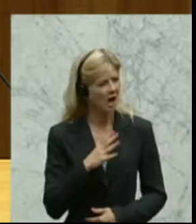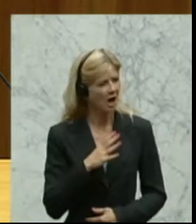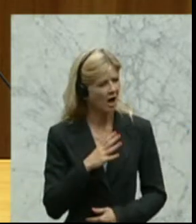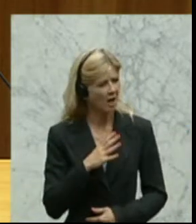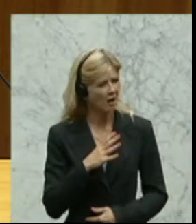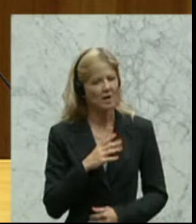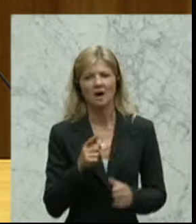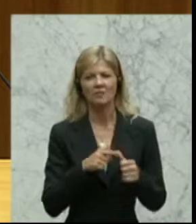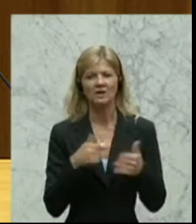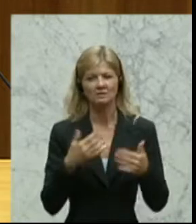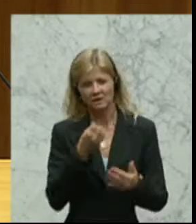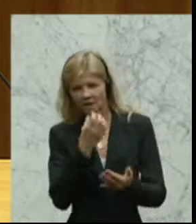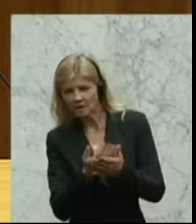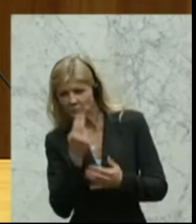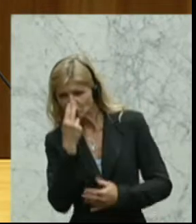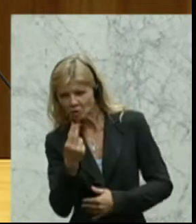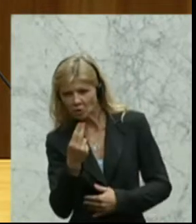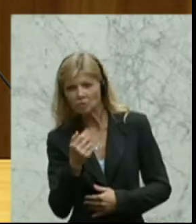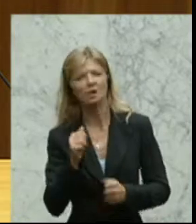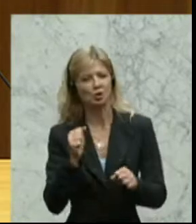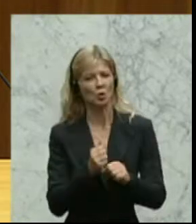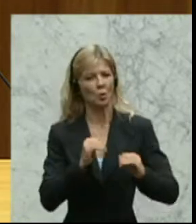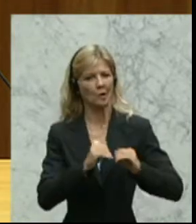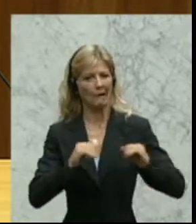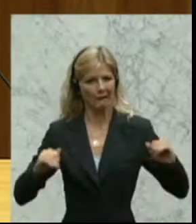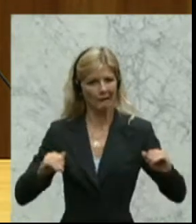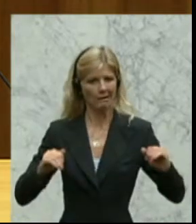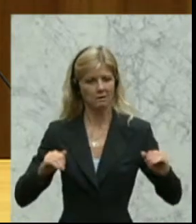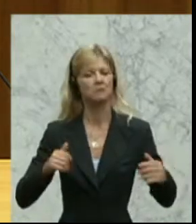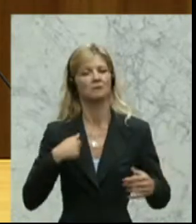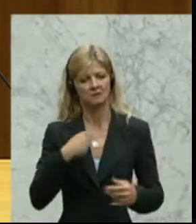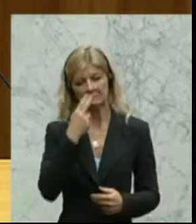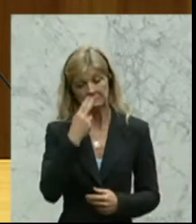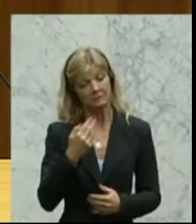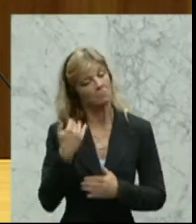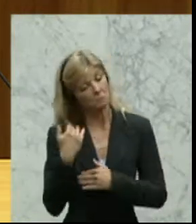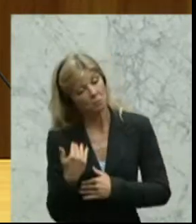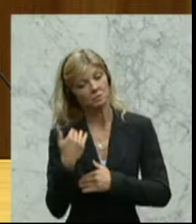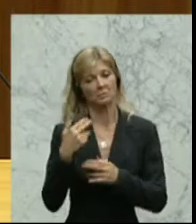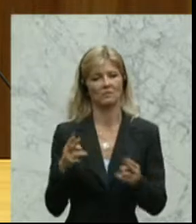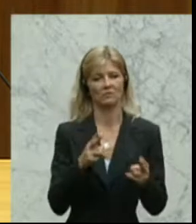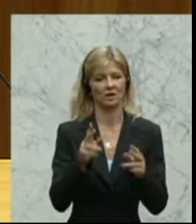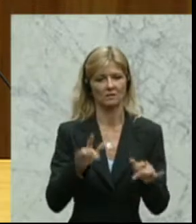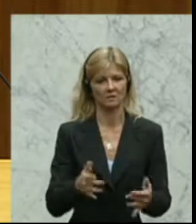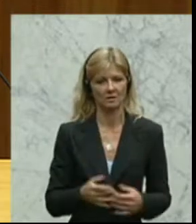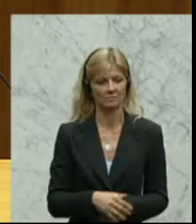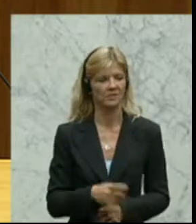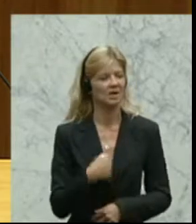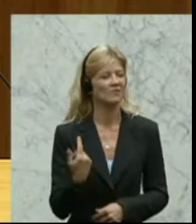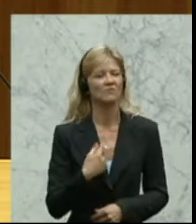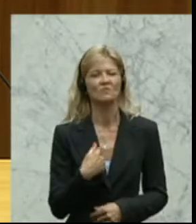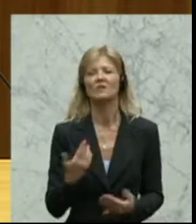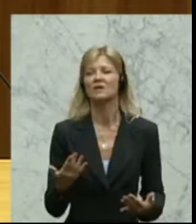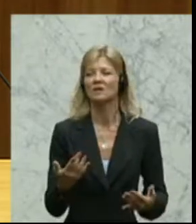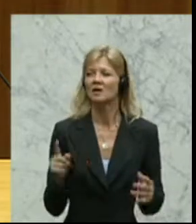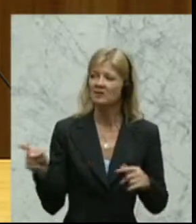einen mühsamen Weg vor uns. Einig sind wir darin, dass wir einen der höchsten Steuersätze haben. Einig sind wir, dass unser